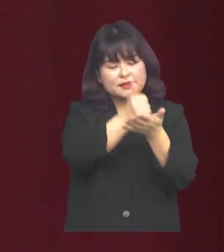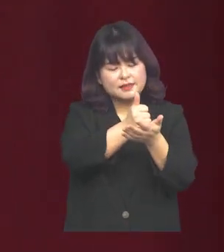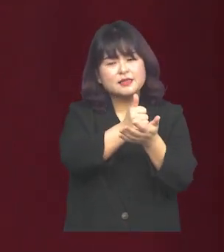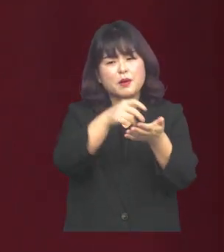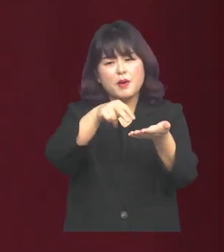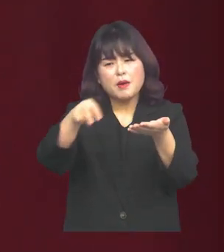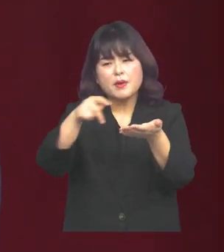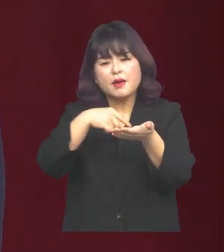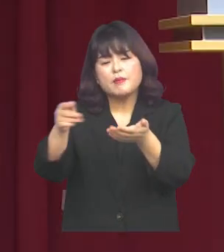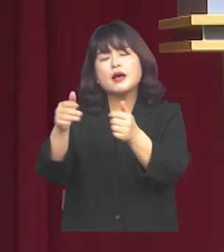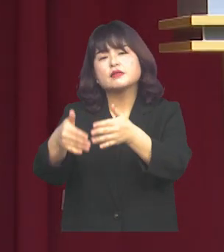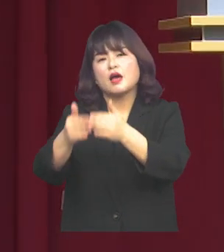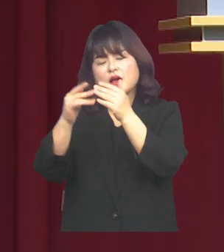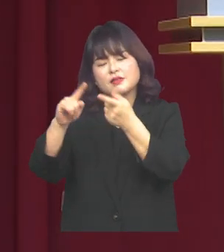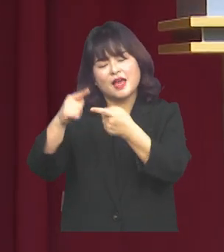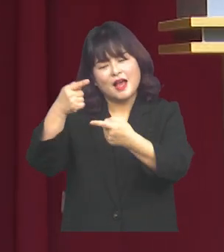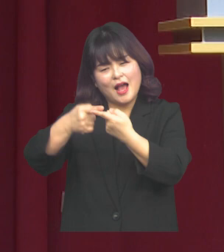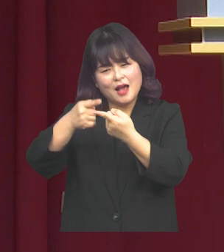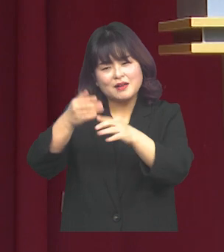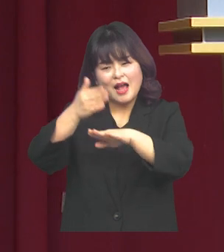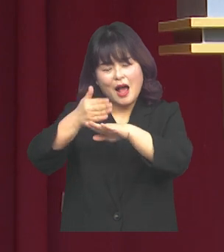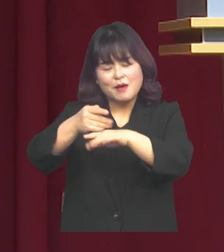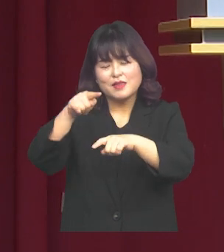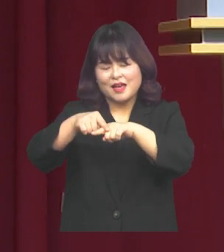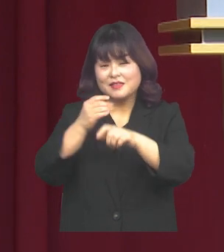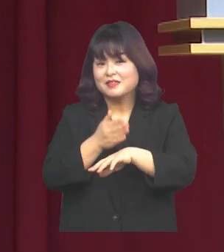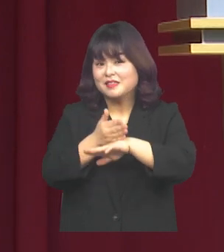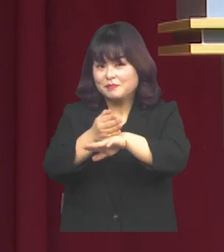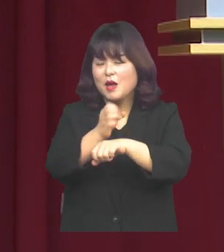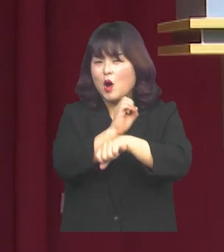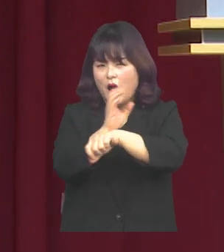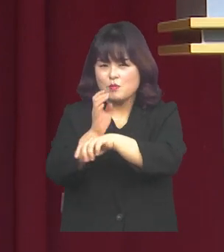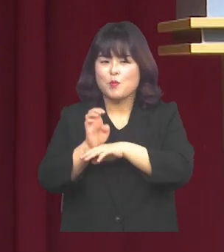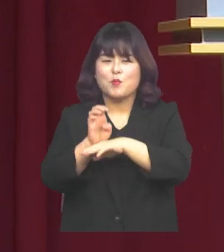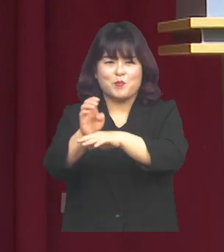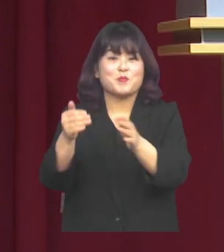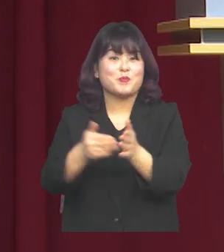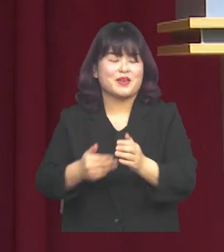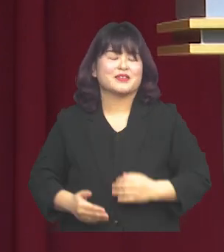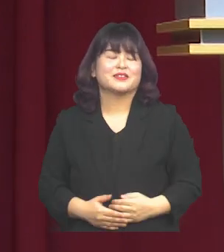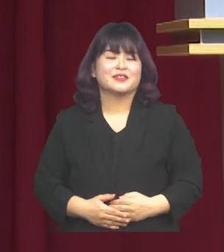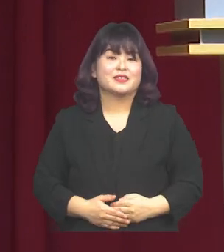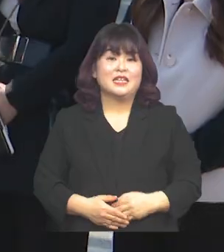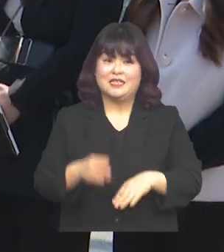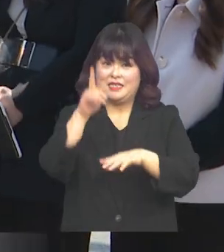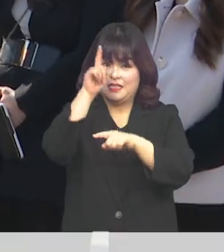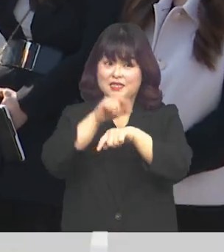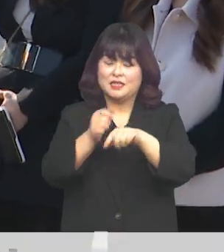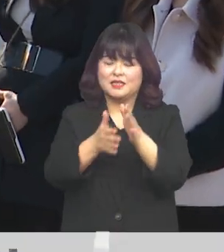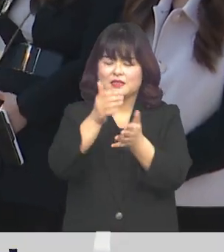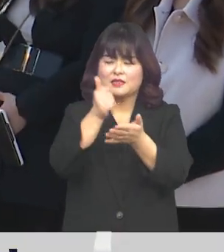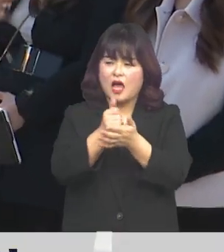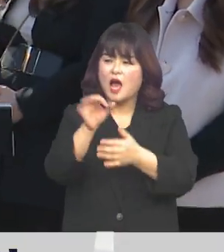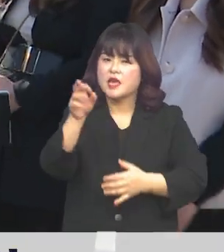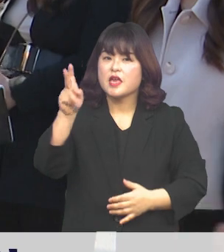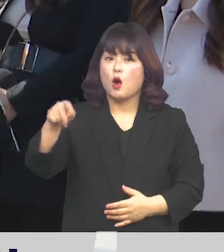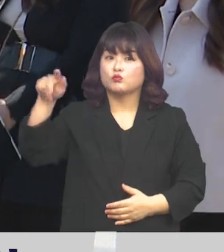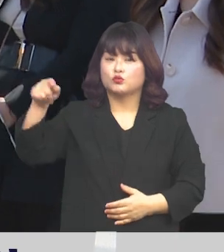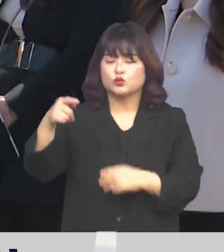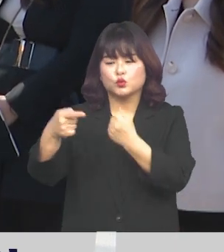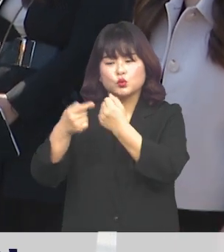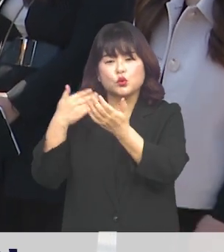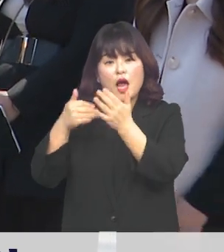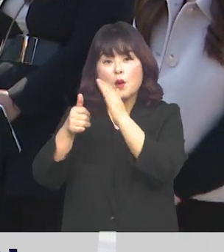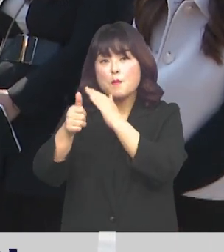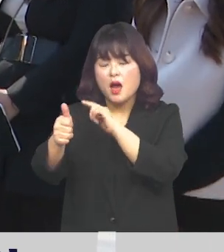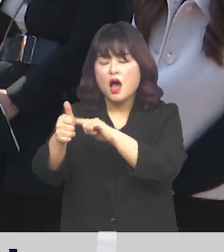시장에게 승하차 베이 설치에 대한 감사의 뜻을 담은 꽃다발과 감사패를 전달했습니다. 이 시장은 이어 역북초를